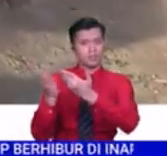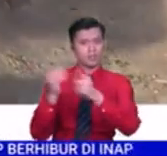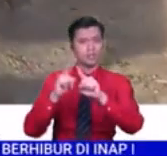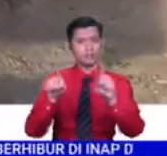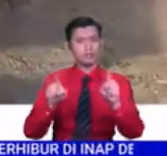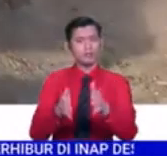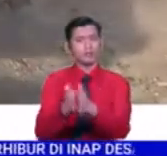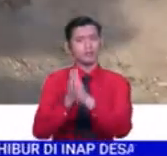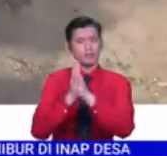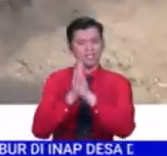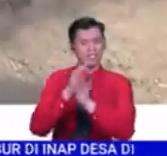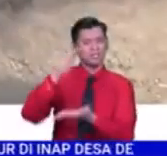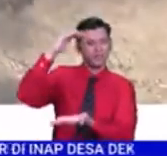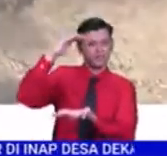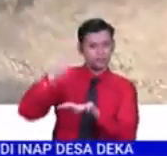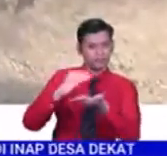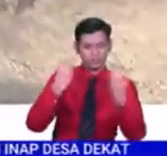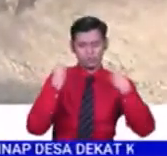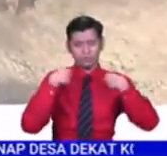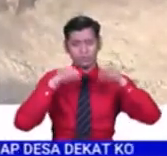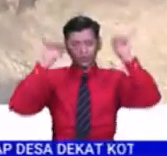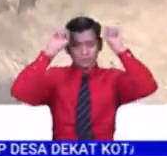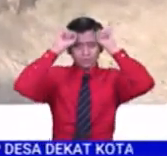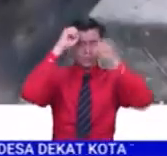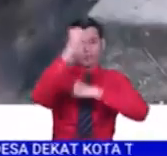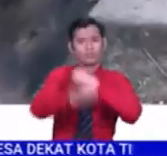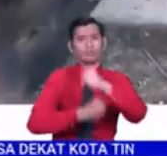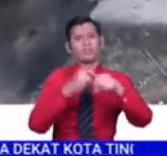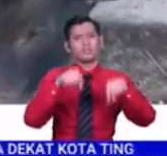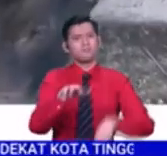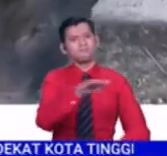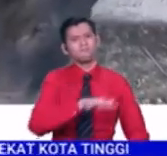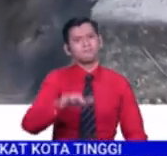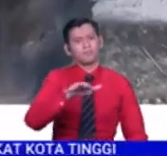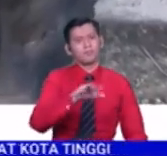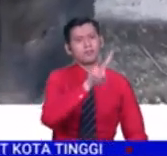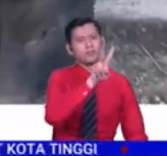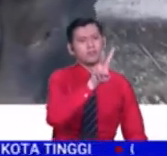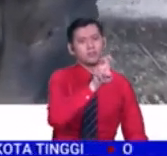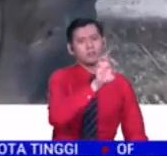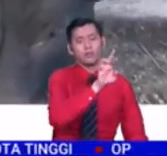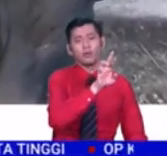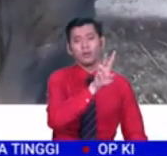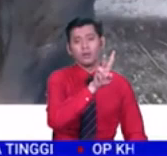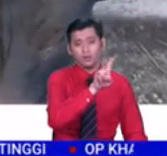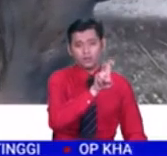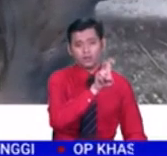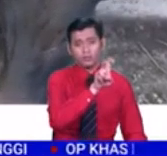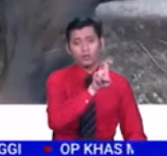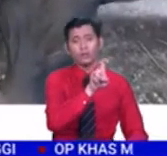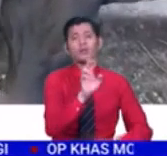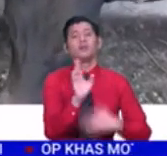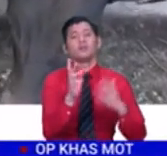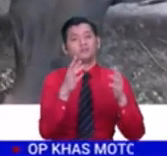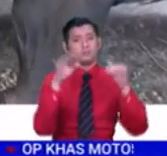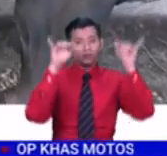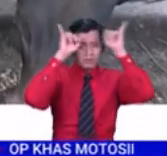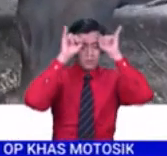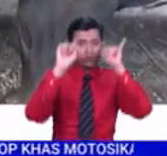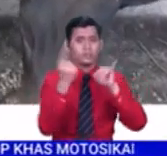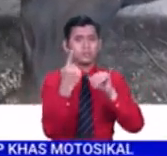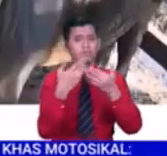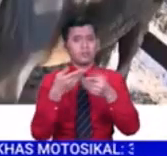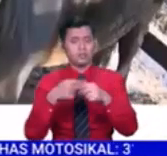Katanya, jualan lembu bagi ibadah korban pada tahun ini hanya sekitar 20 ekor berbanding 2 tahun lalu yang mampu